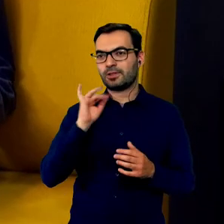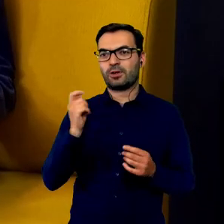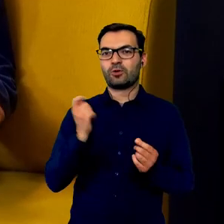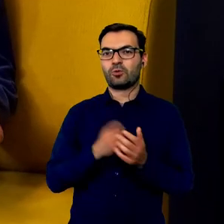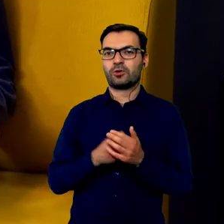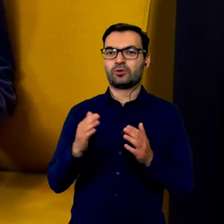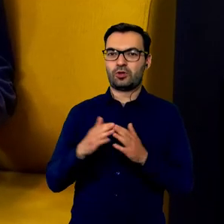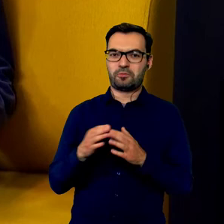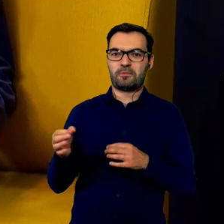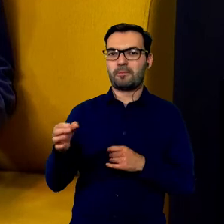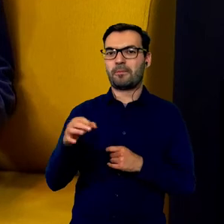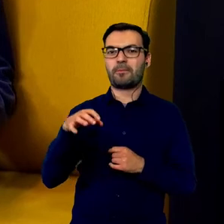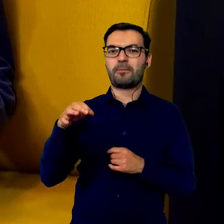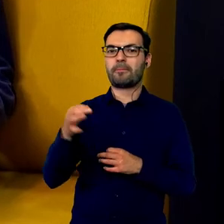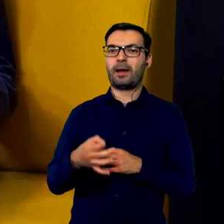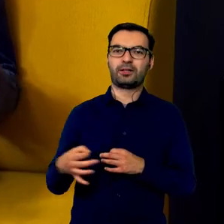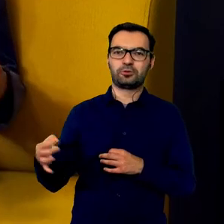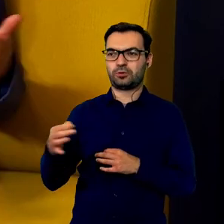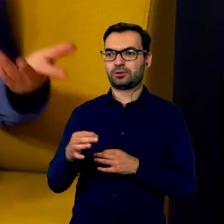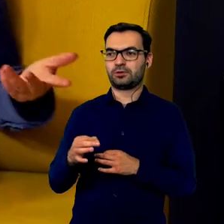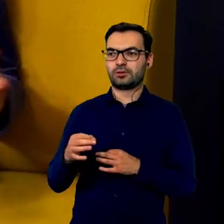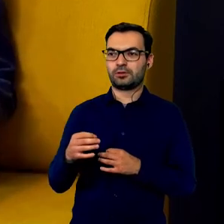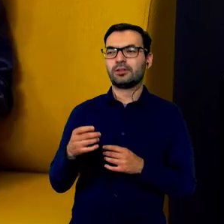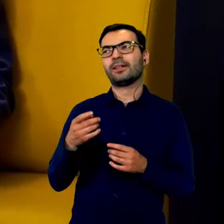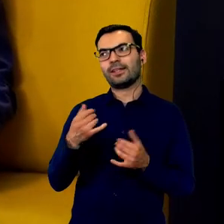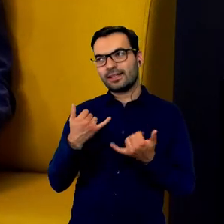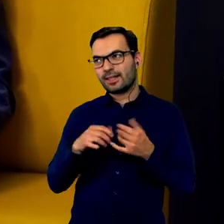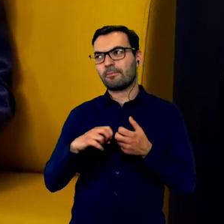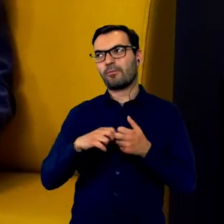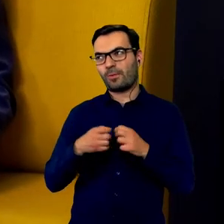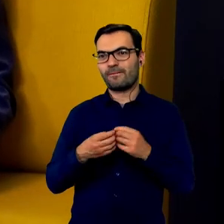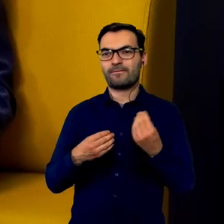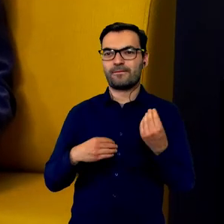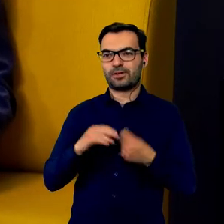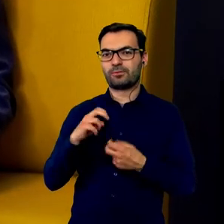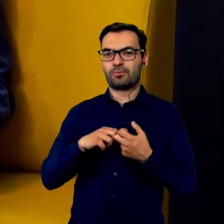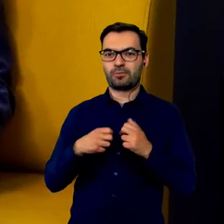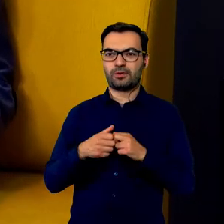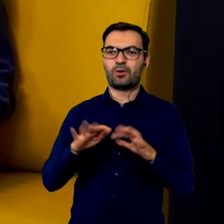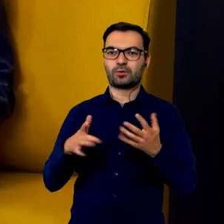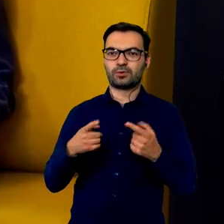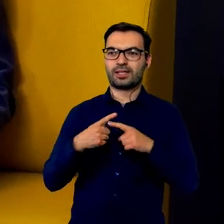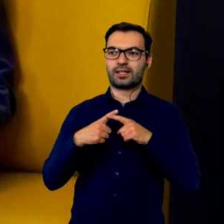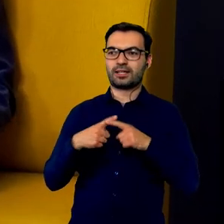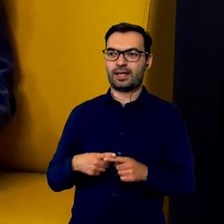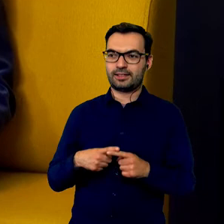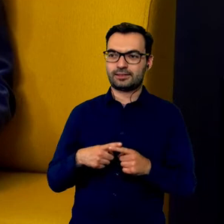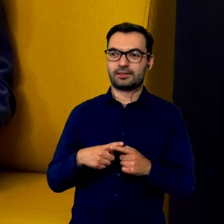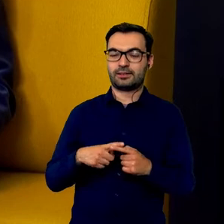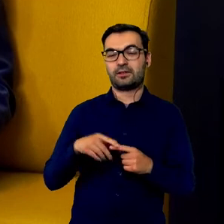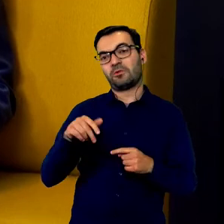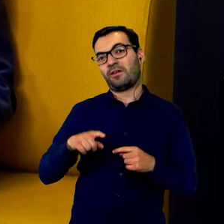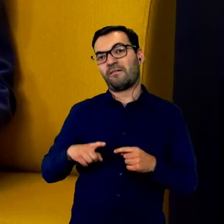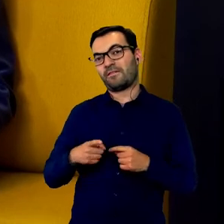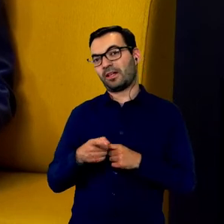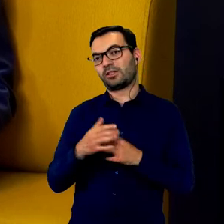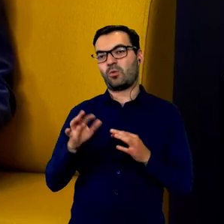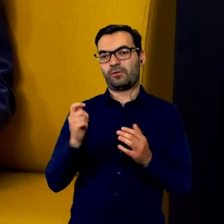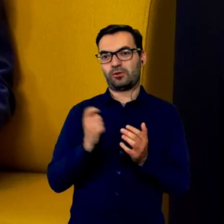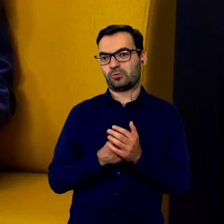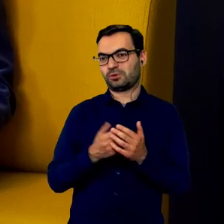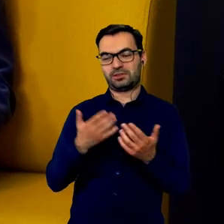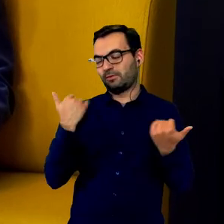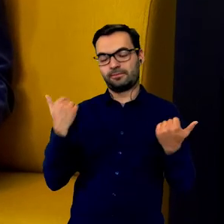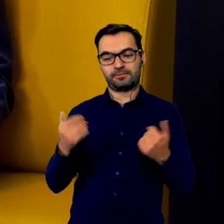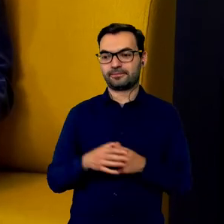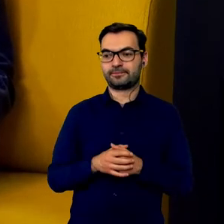kupienie domu na Mazurach tak naprawdę, tylko z większymi problemami, bo to jest Grecja. Może we Francji łatwiej się kupuje apartament, dom,